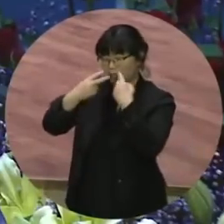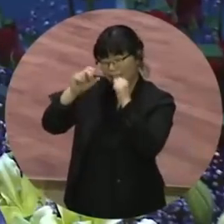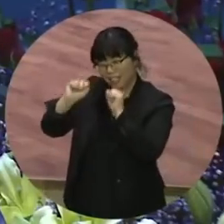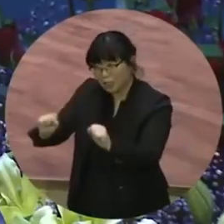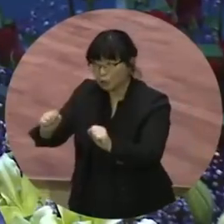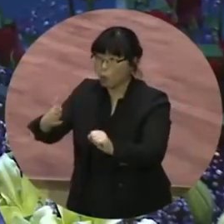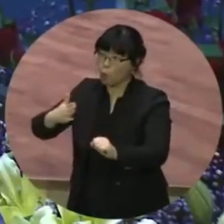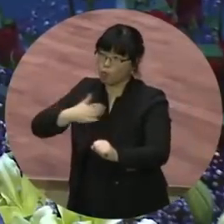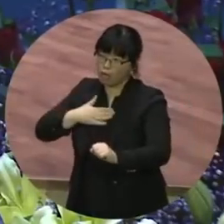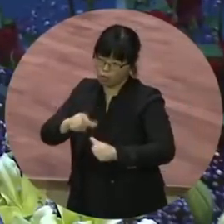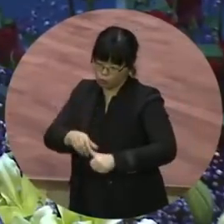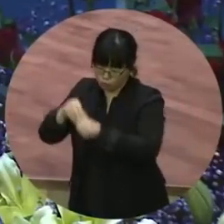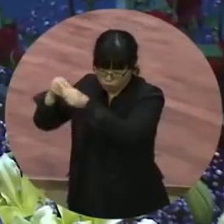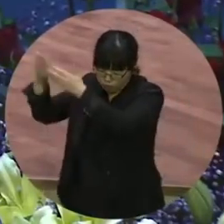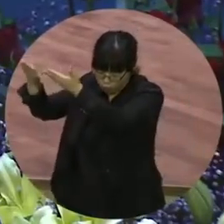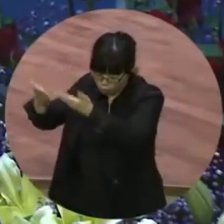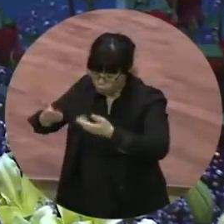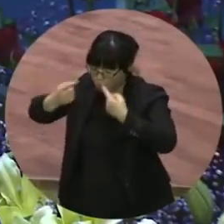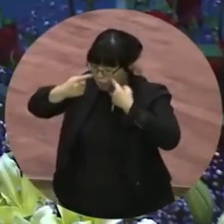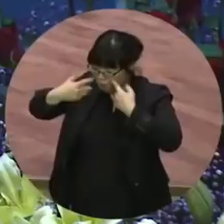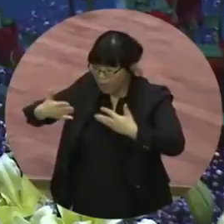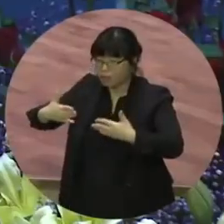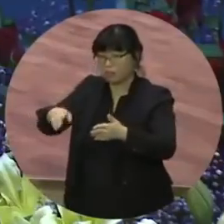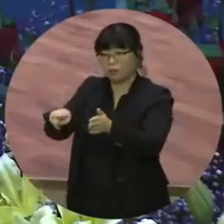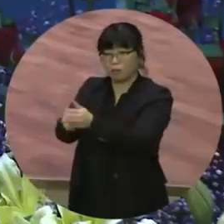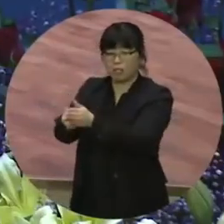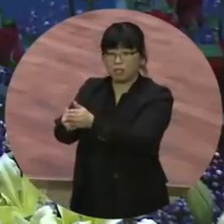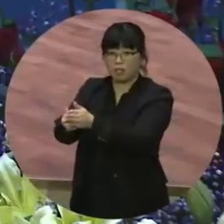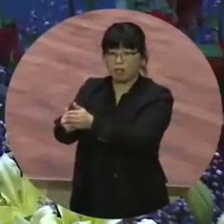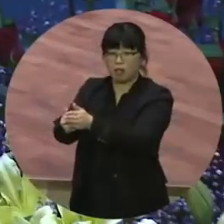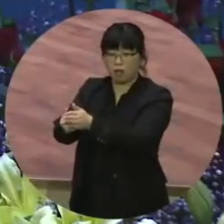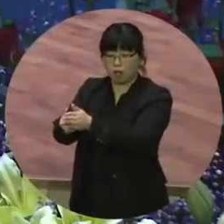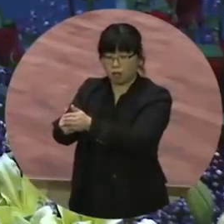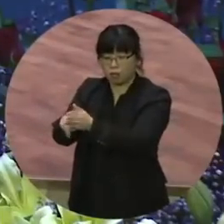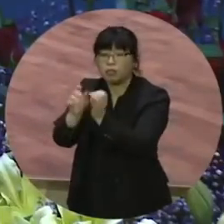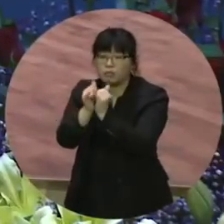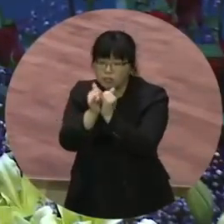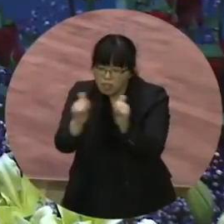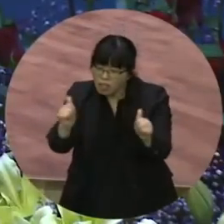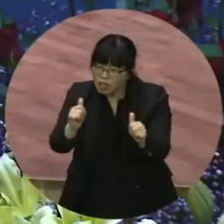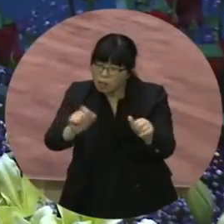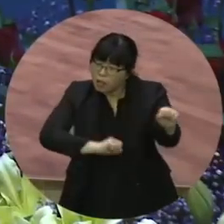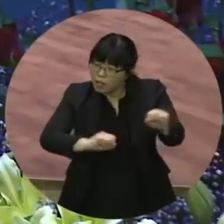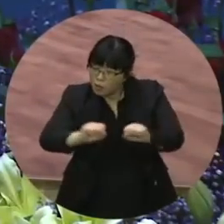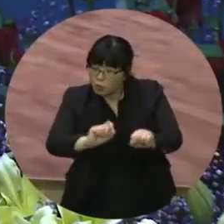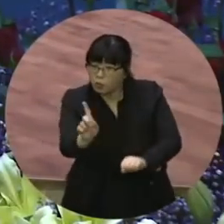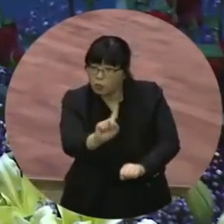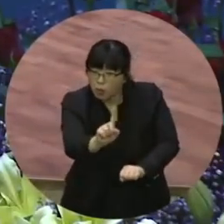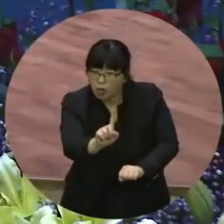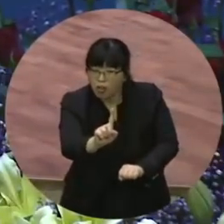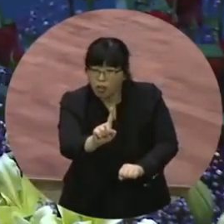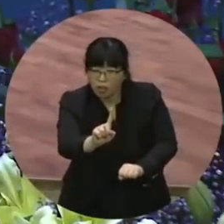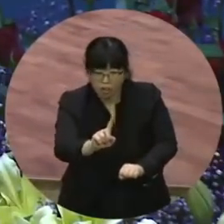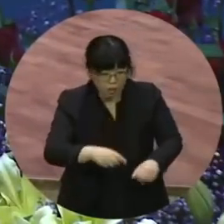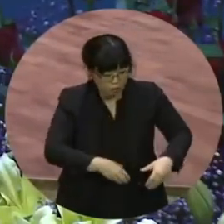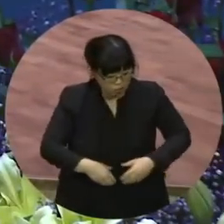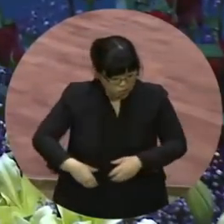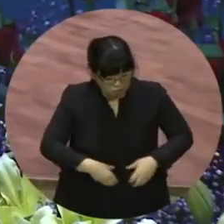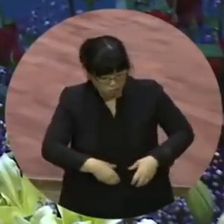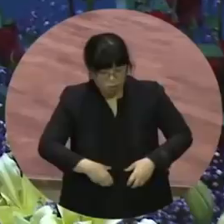날을 살려주시고 하나님 나에게 이렇게 하셨다라고 사실을 확실하게 믿는 사람은 행동하는 게